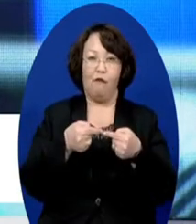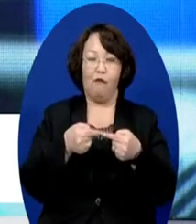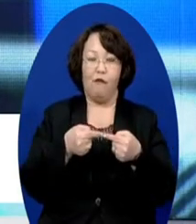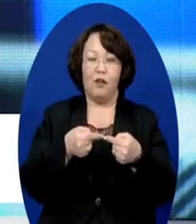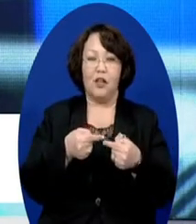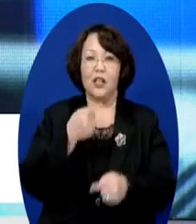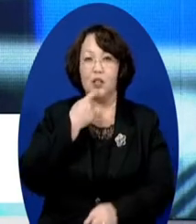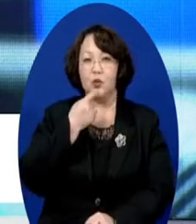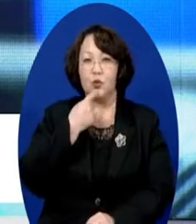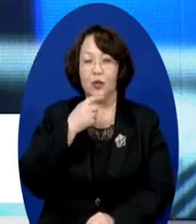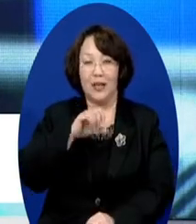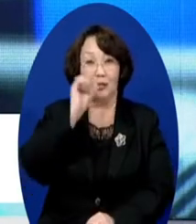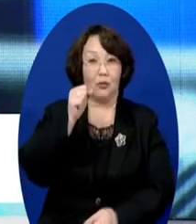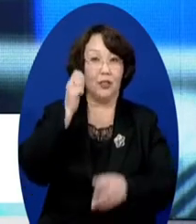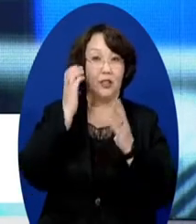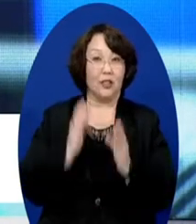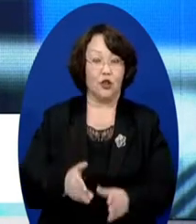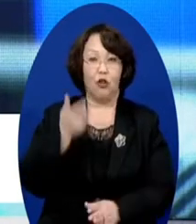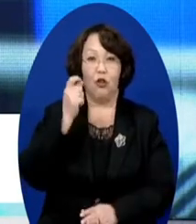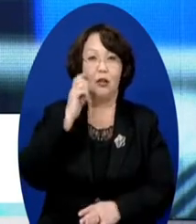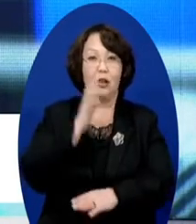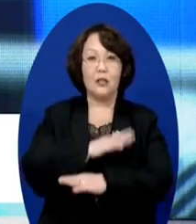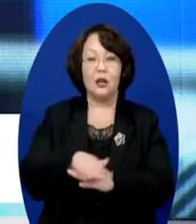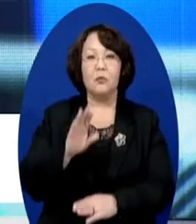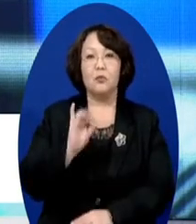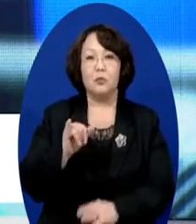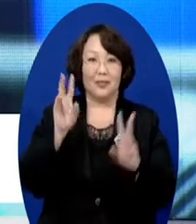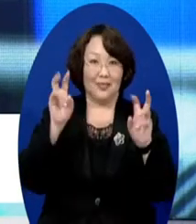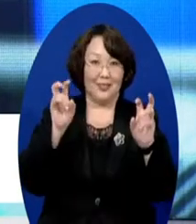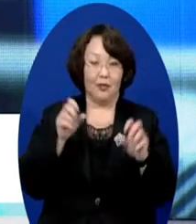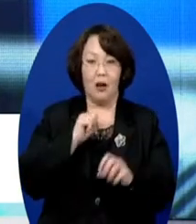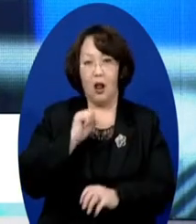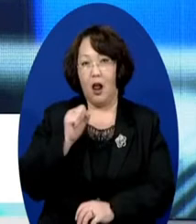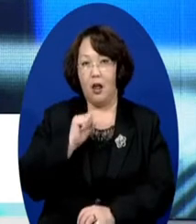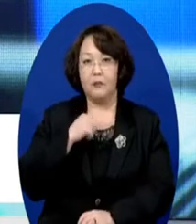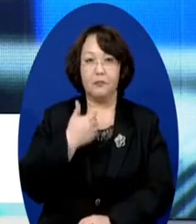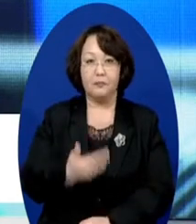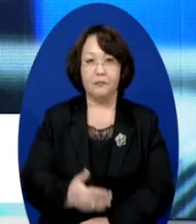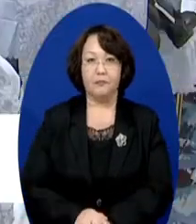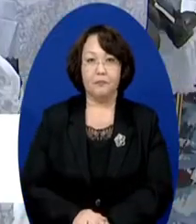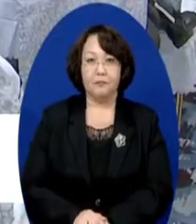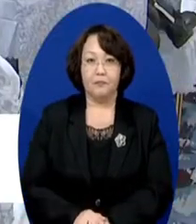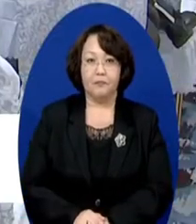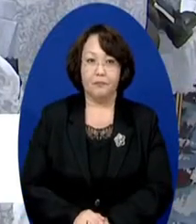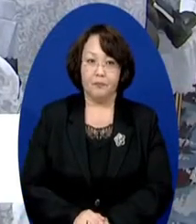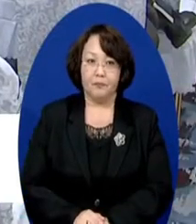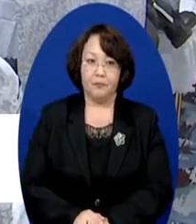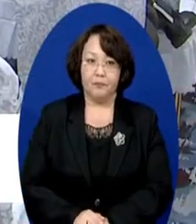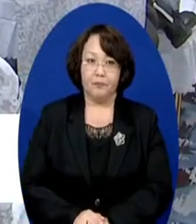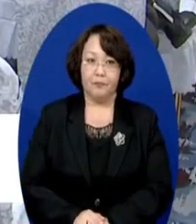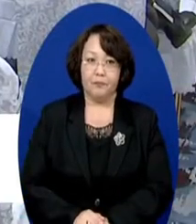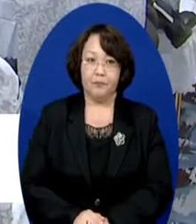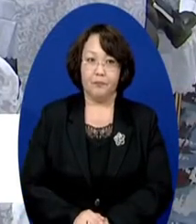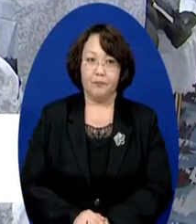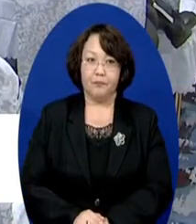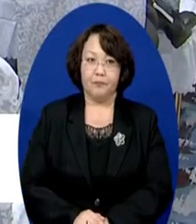тод харагдана. Тэгвэл асуудлыг шийдэх гол гарц нь юу вэ? Энэ сэдвээр бид суралцлаа.